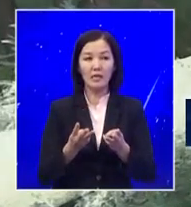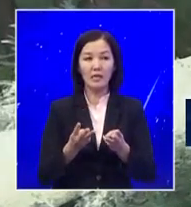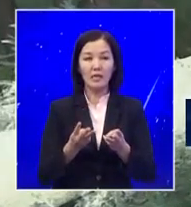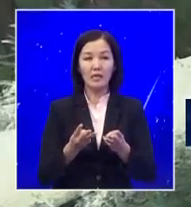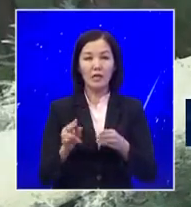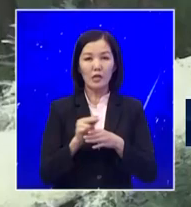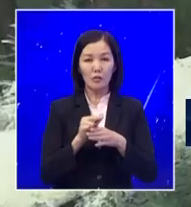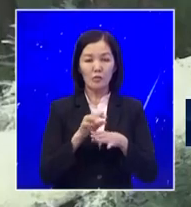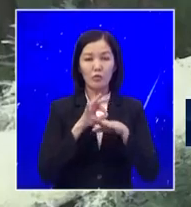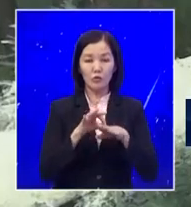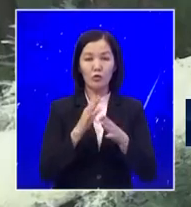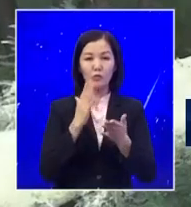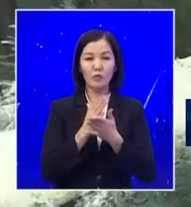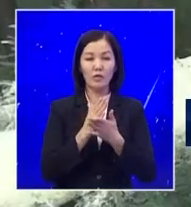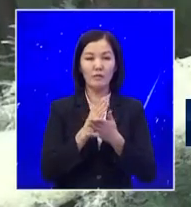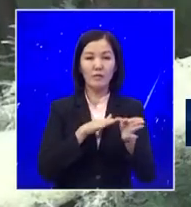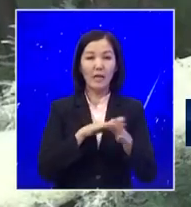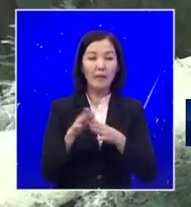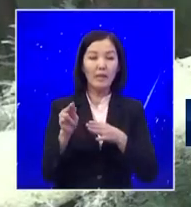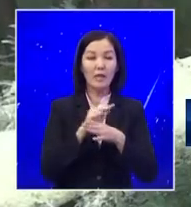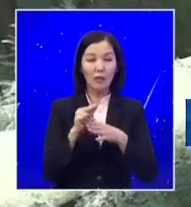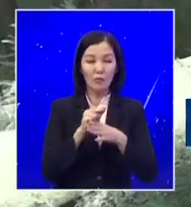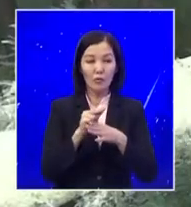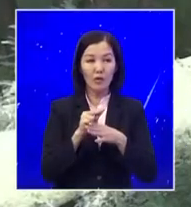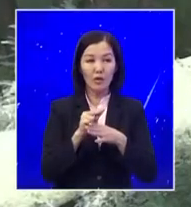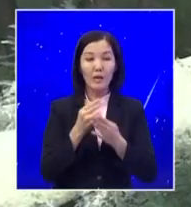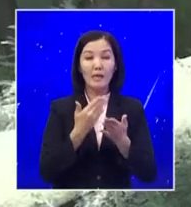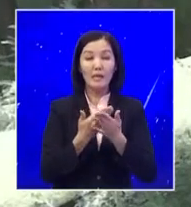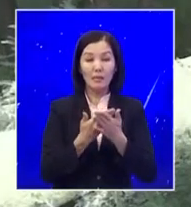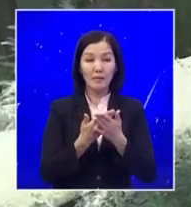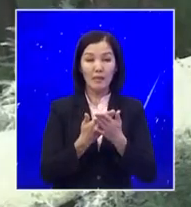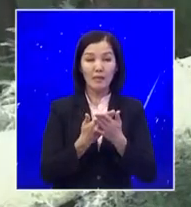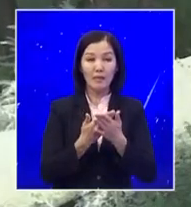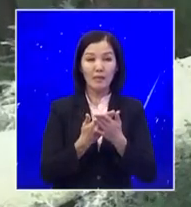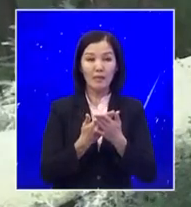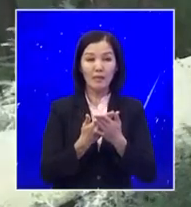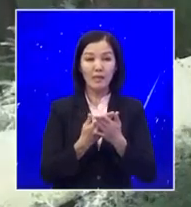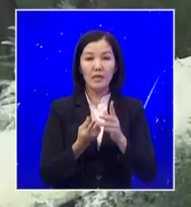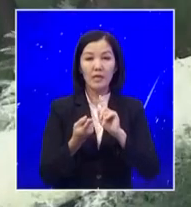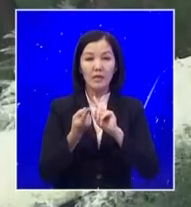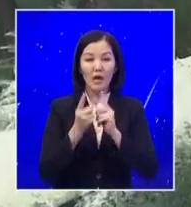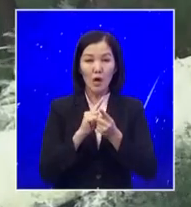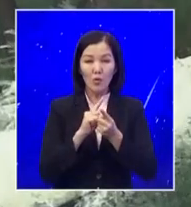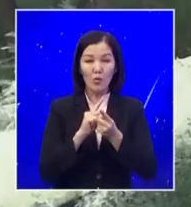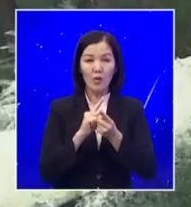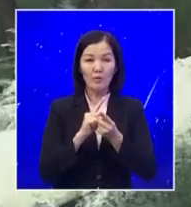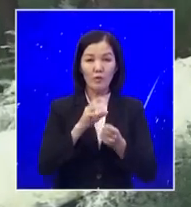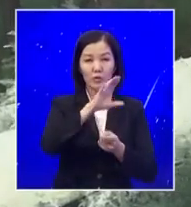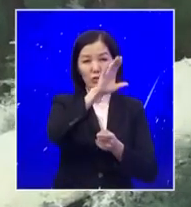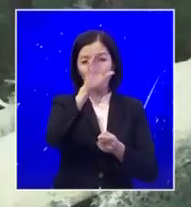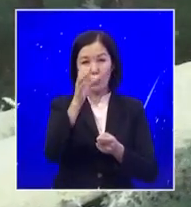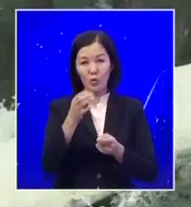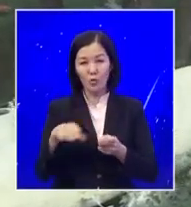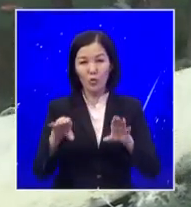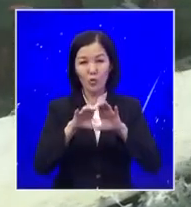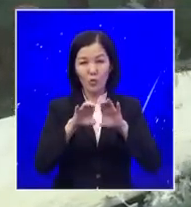ремонт жасап отырмыз, капитальный ремонт. Капитальный ремонт деп отырғанымыз, ол мысалы замена поверхности нагрева деп отырмыз, трубасын где-то